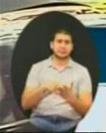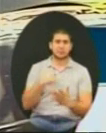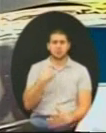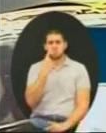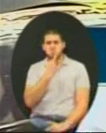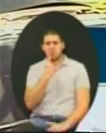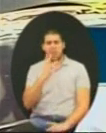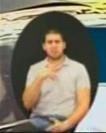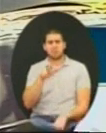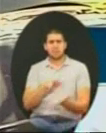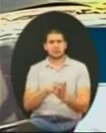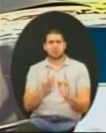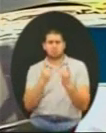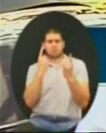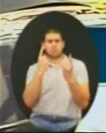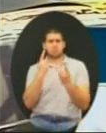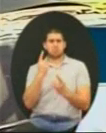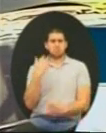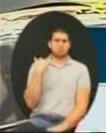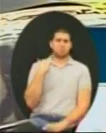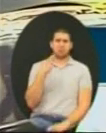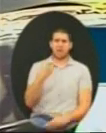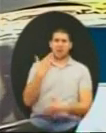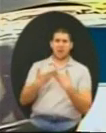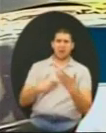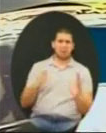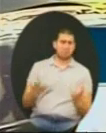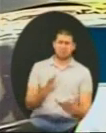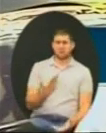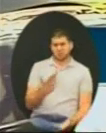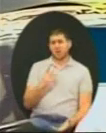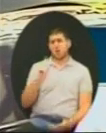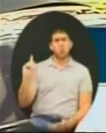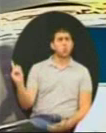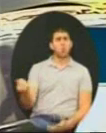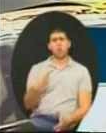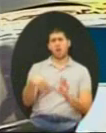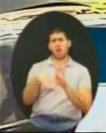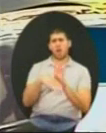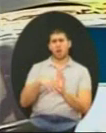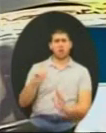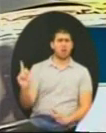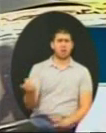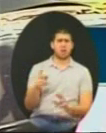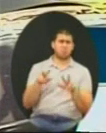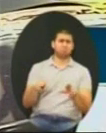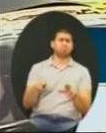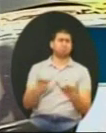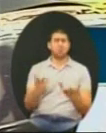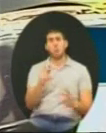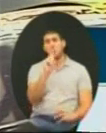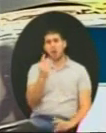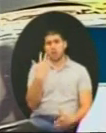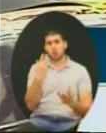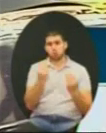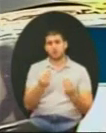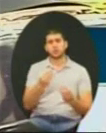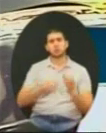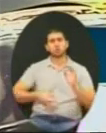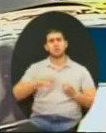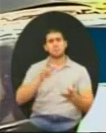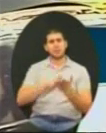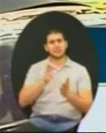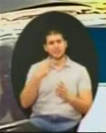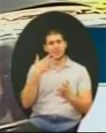שפתאום בגץ התעורר ואמר, תראו איך ההליך הזה נעשה, ככה כל הליכי החקיקה בכנסת, ואולי היה טוב ששופטי בגץ ישבו